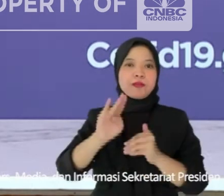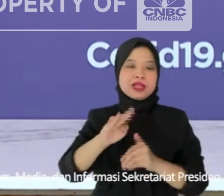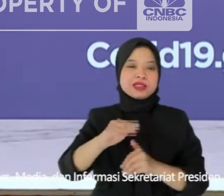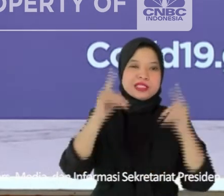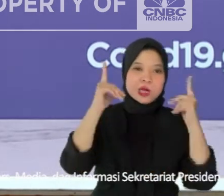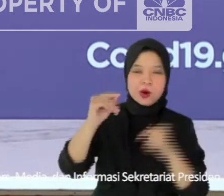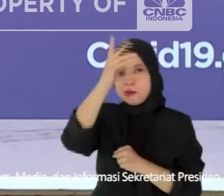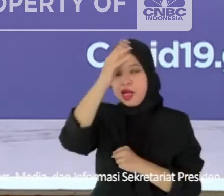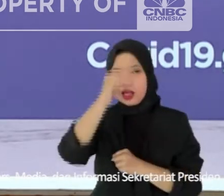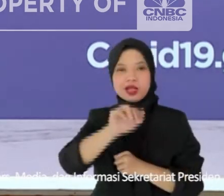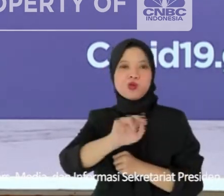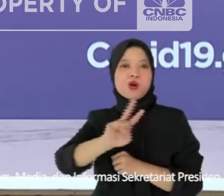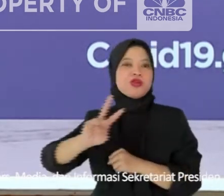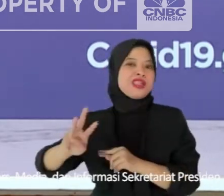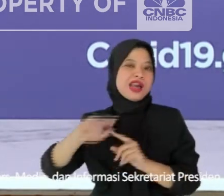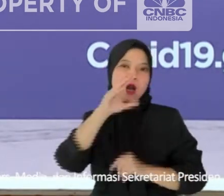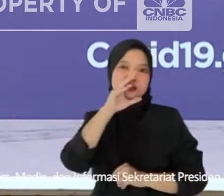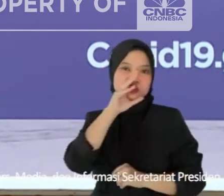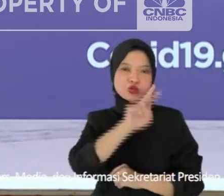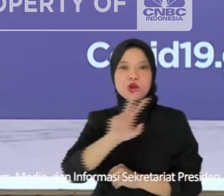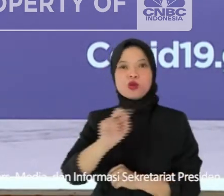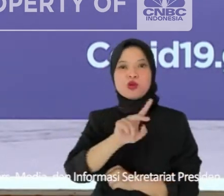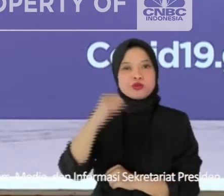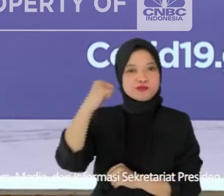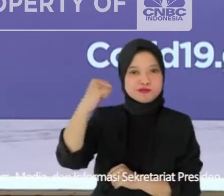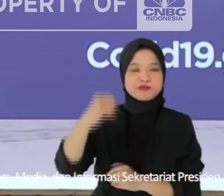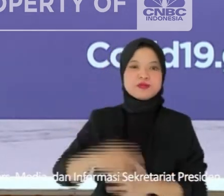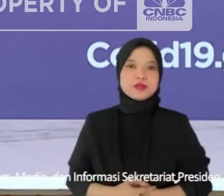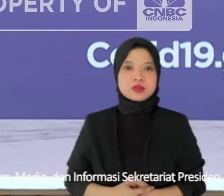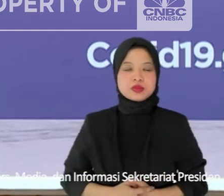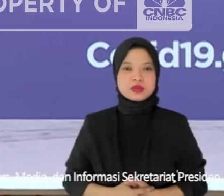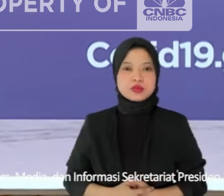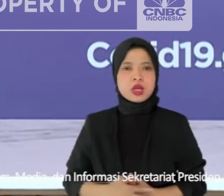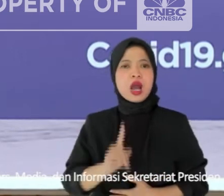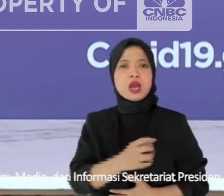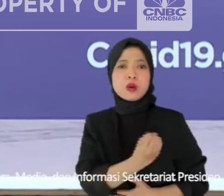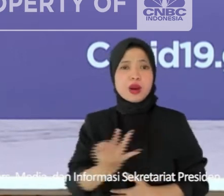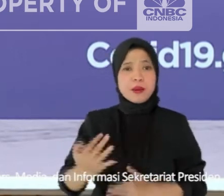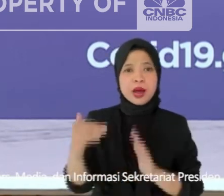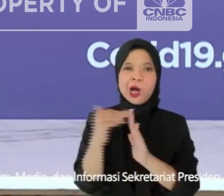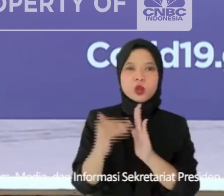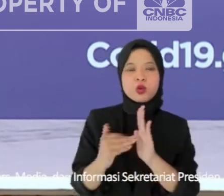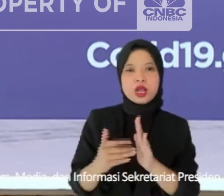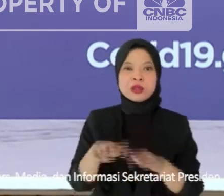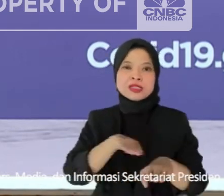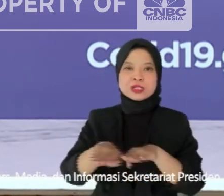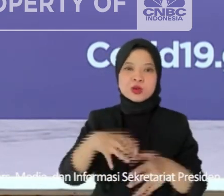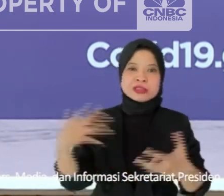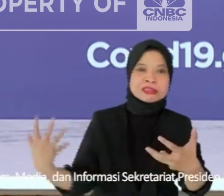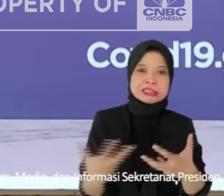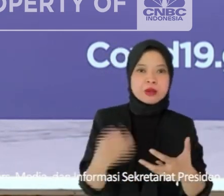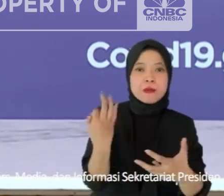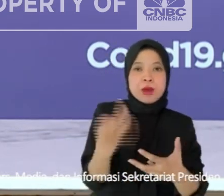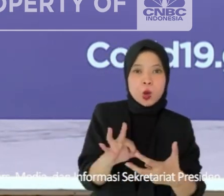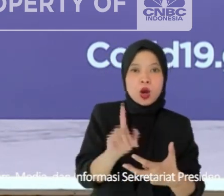hingga tanggal 23 AGT 2012 satu terdapat beberapa pengaturan dan penyesuaian